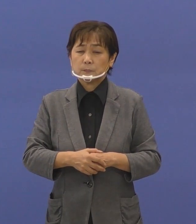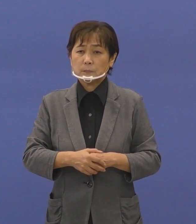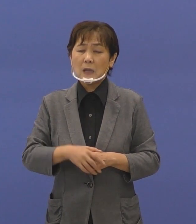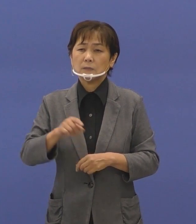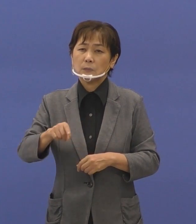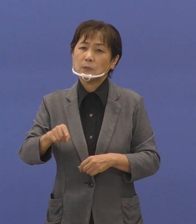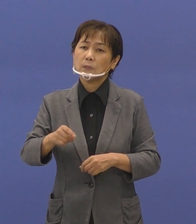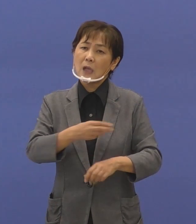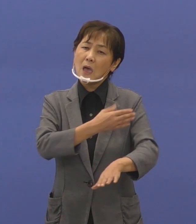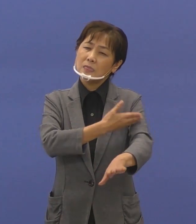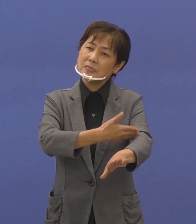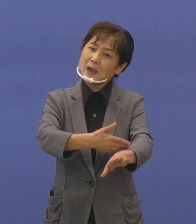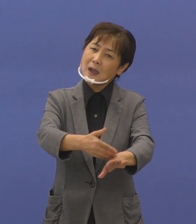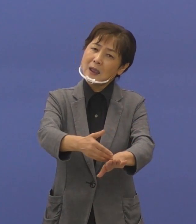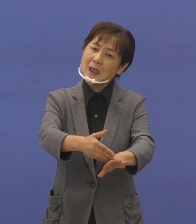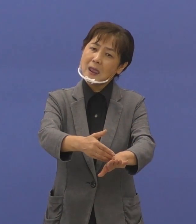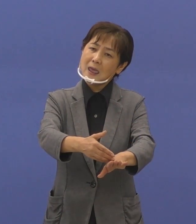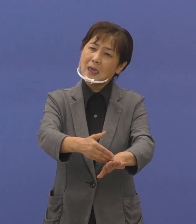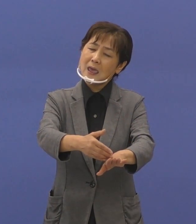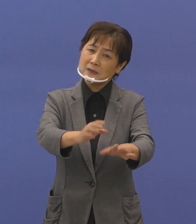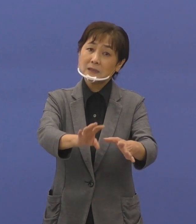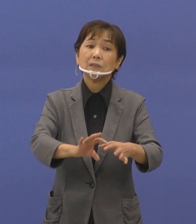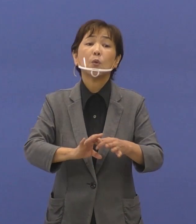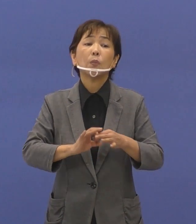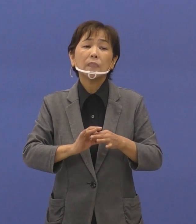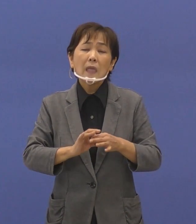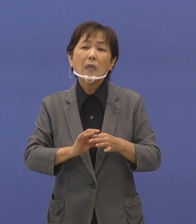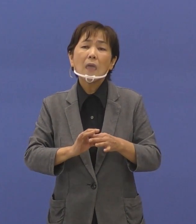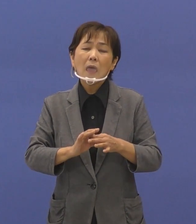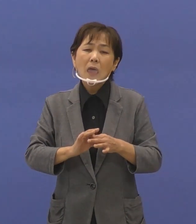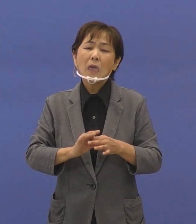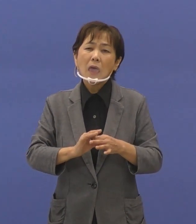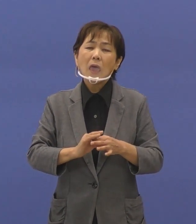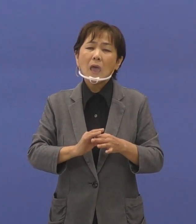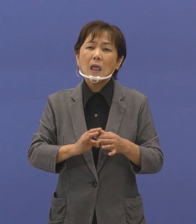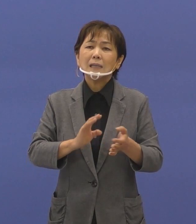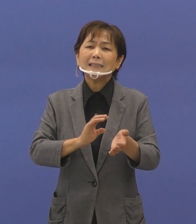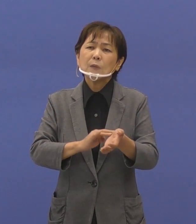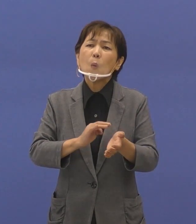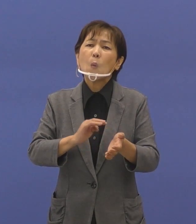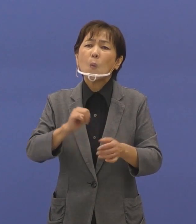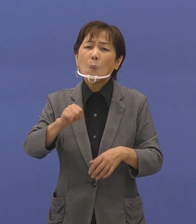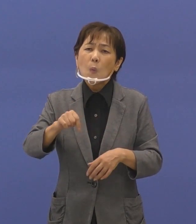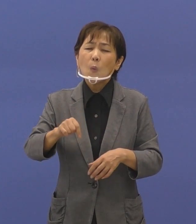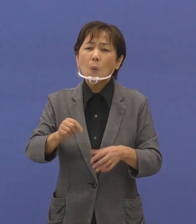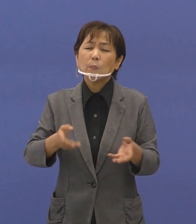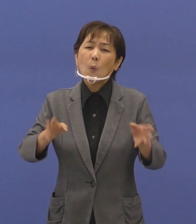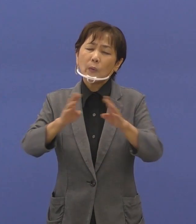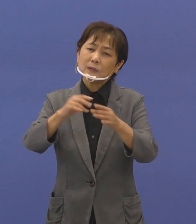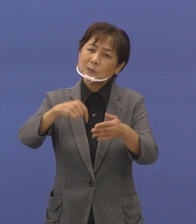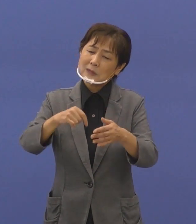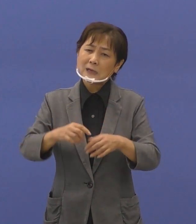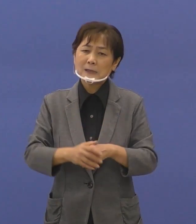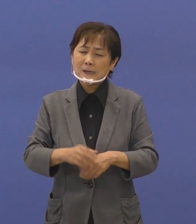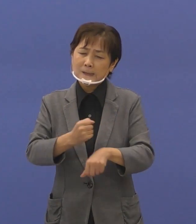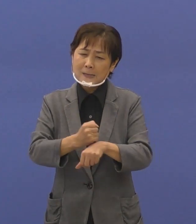経緯でこう医療の逼迫が加速していくリスクはあると思っています。